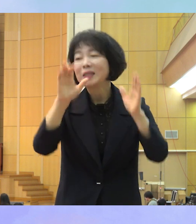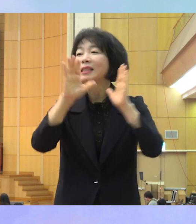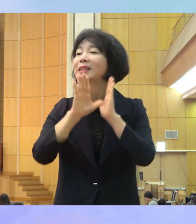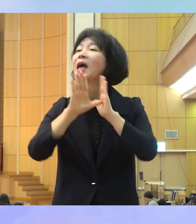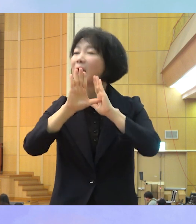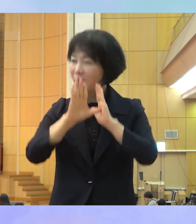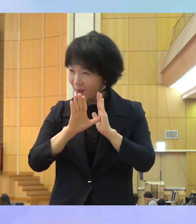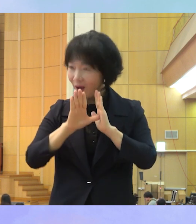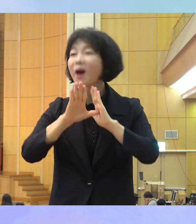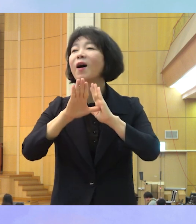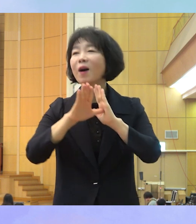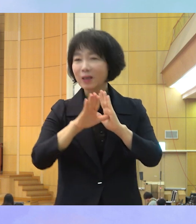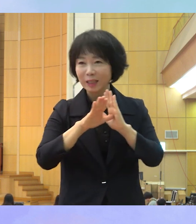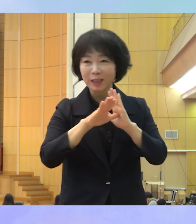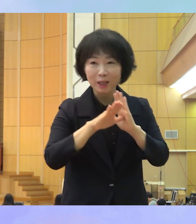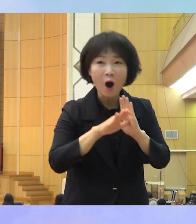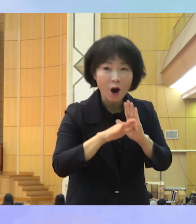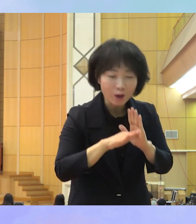차가운